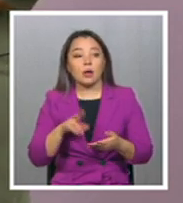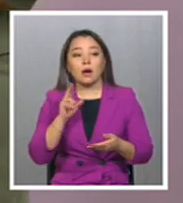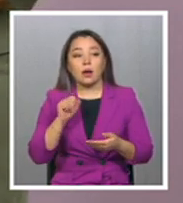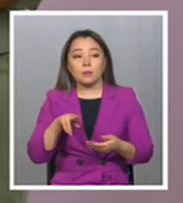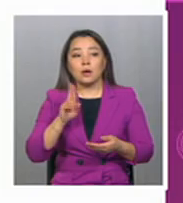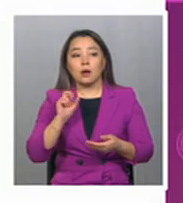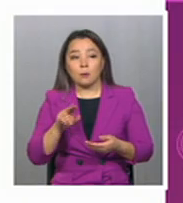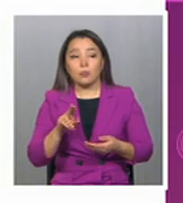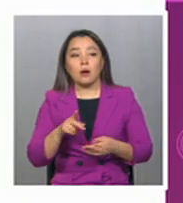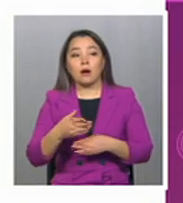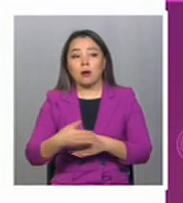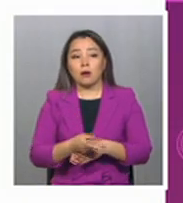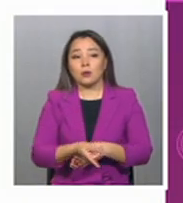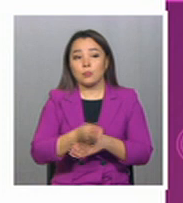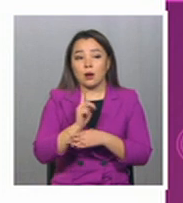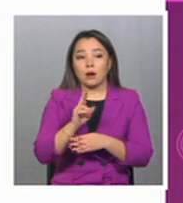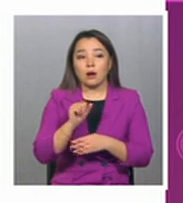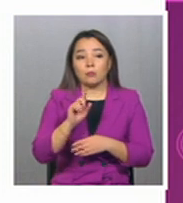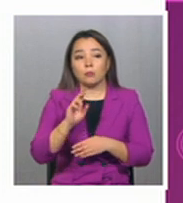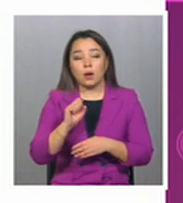Қап-қап қармақ қаба ғой.